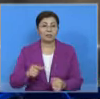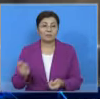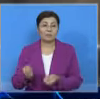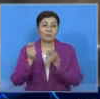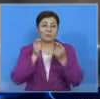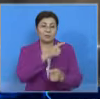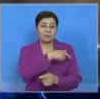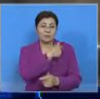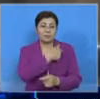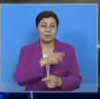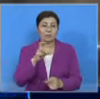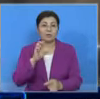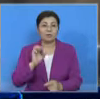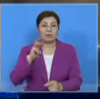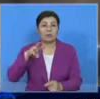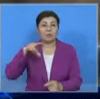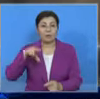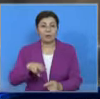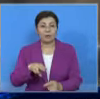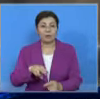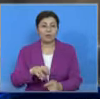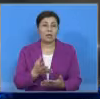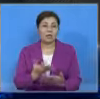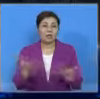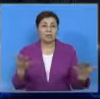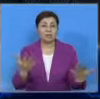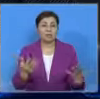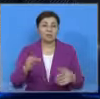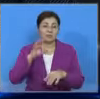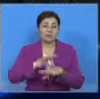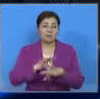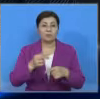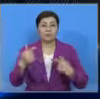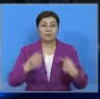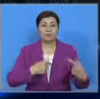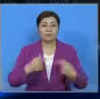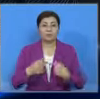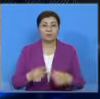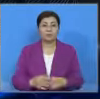доставлены в больницу скорой медицинской помощи с различными телесными повреждениями.